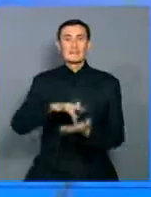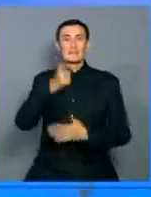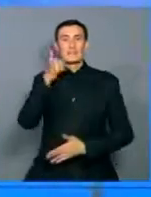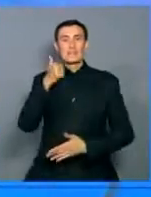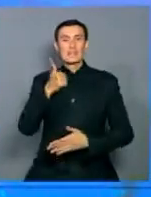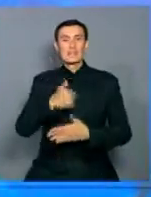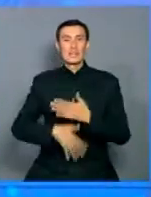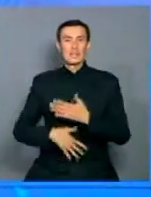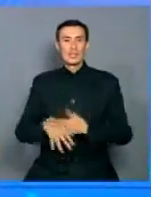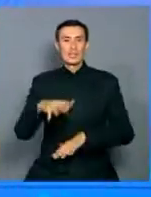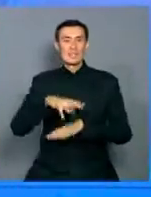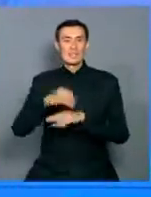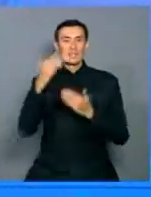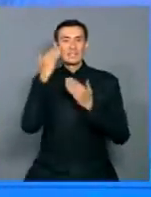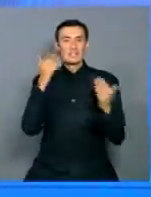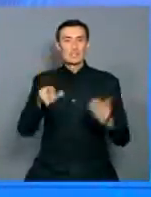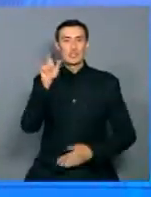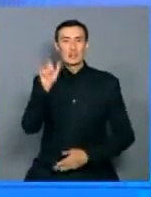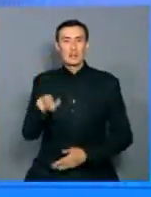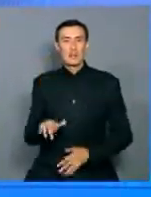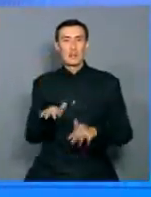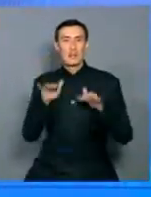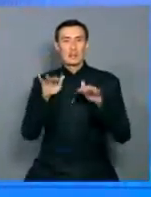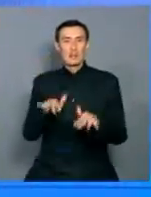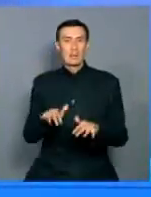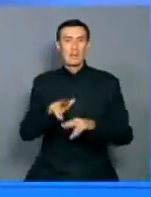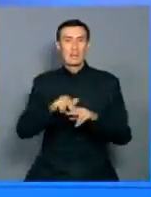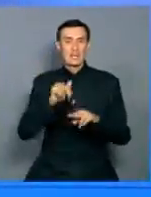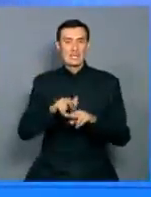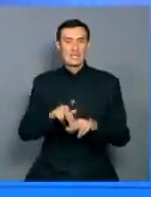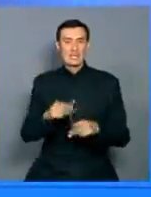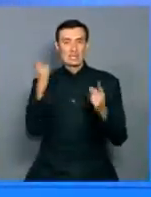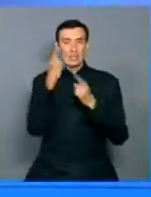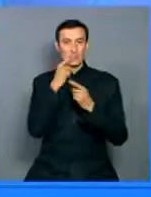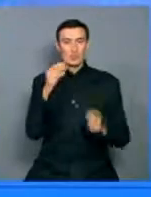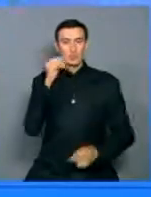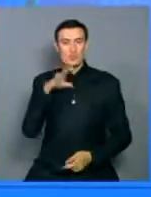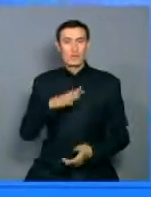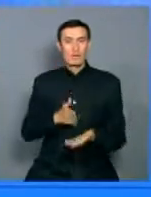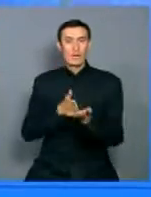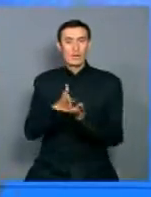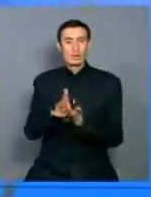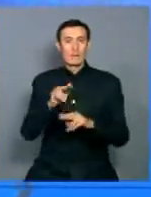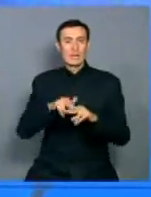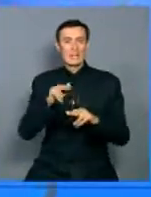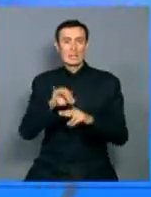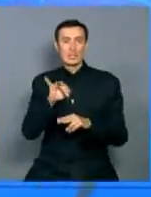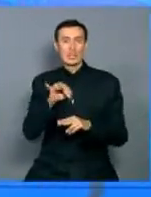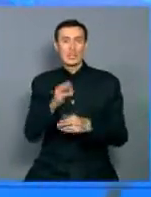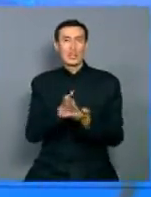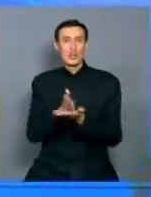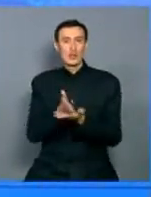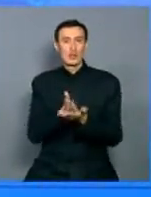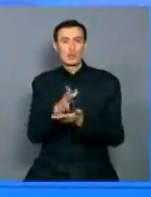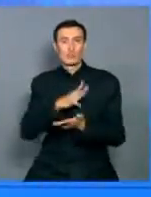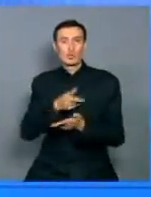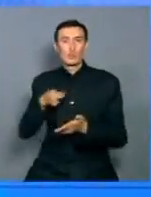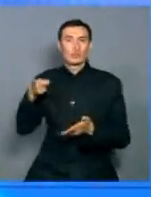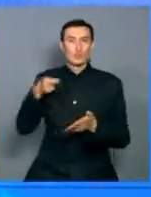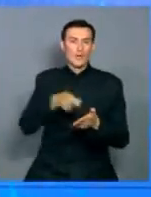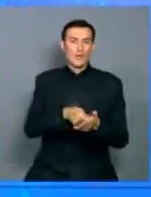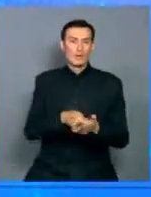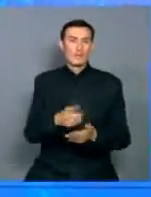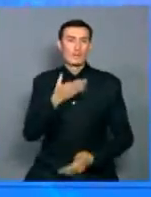центре Стокгольма неизвестный с ножом напал на полицейских. Как сообщают местные СМИ, мужчина подошел к патрульным и ударил одного из них ножом в